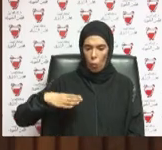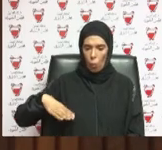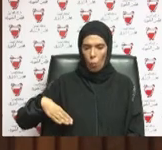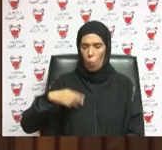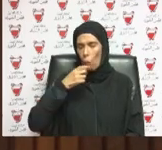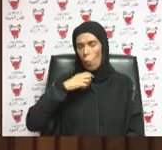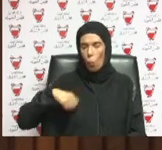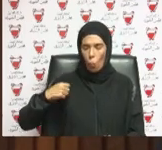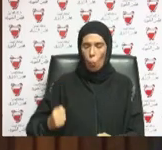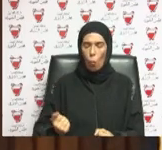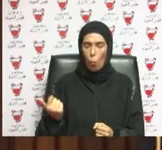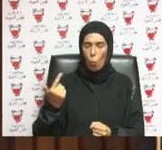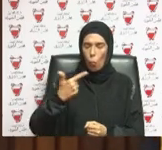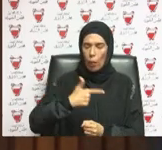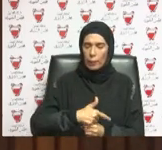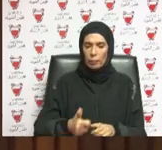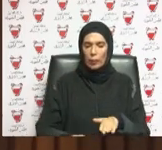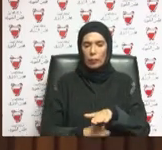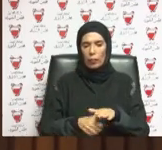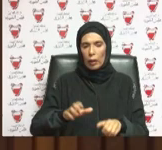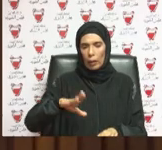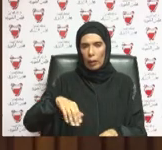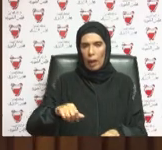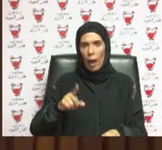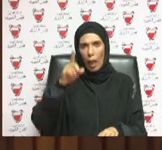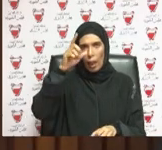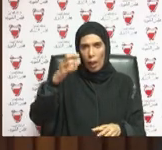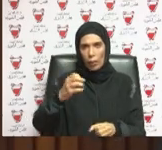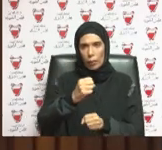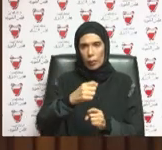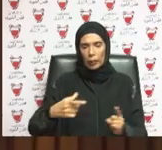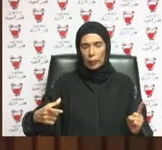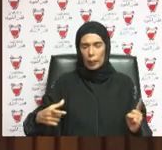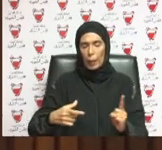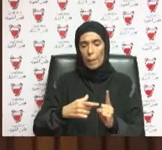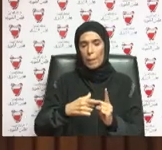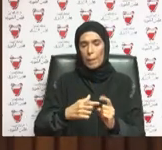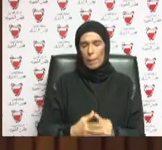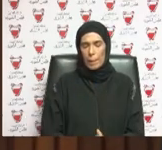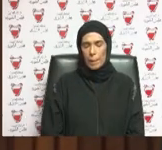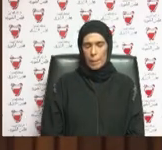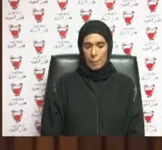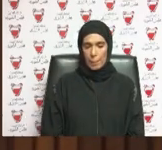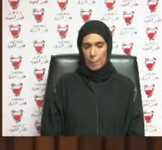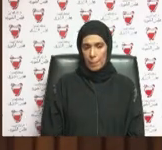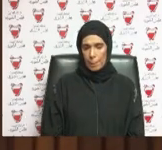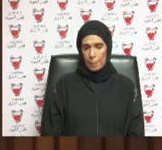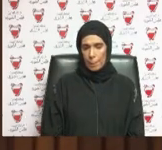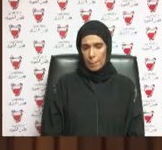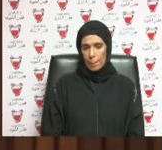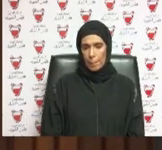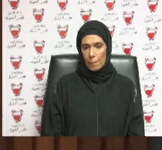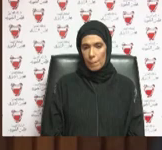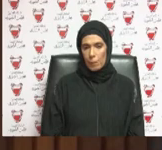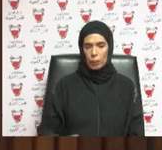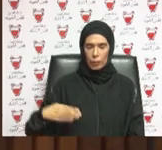السمو الملكي الأمير سلمان بن حمد آل خليفة ولي العهد نائب القائد الأعلى رئيس الوزراء حفظه الله ورعاه، وإلى